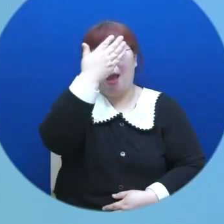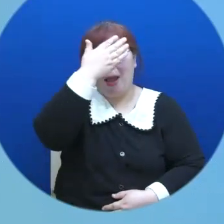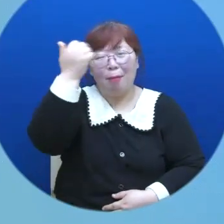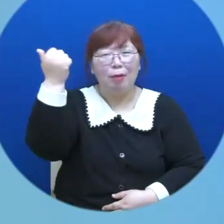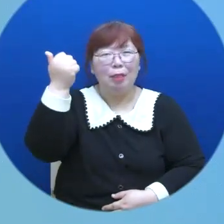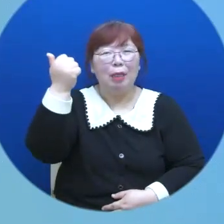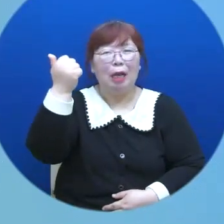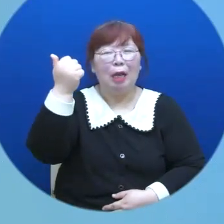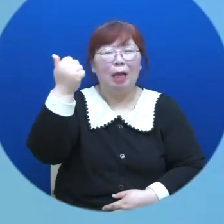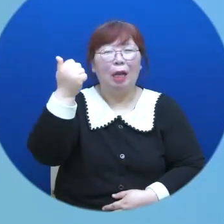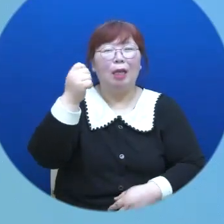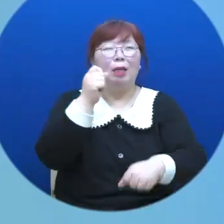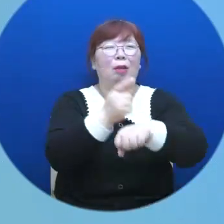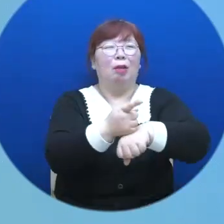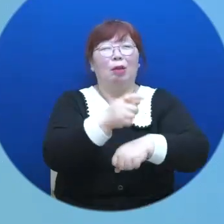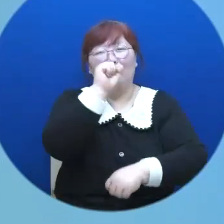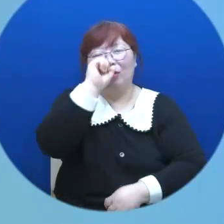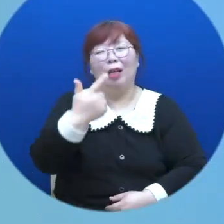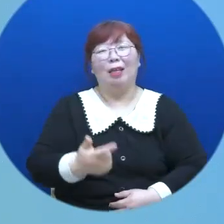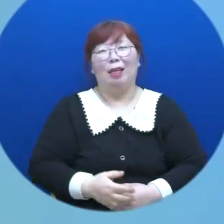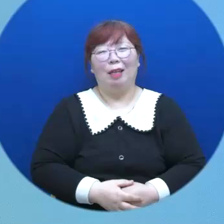사람이 변변치 못해.